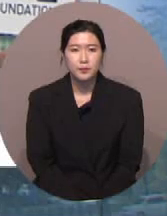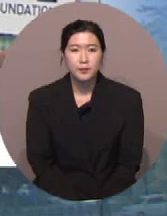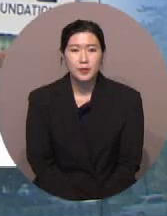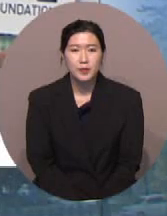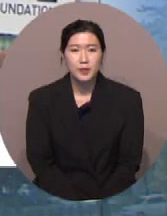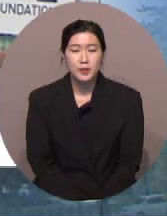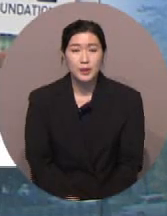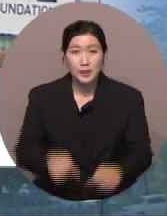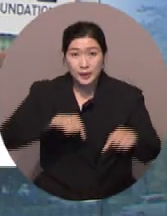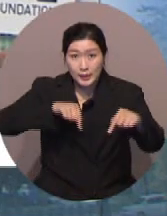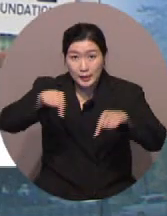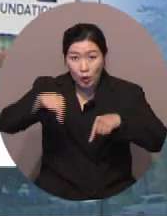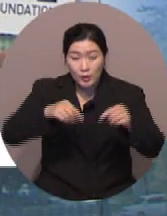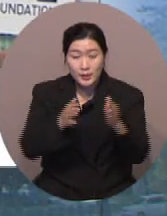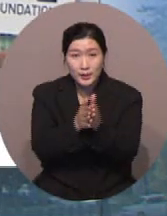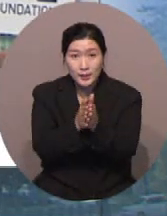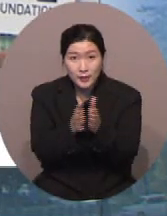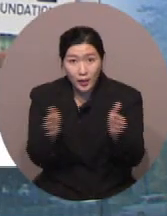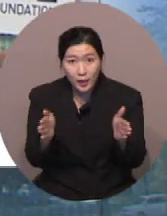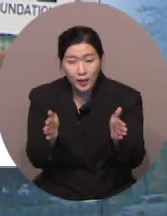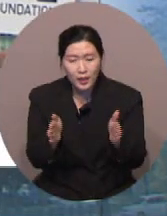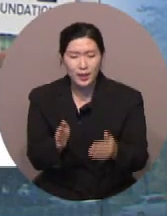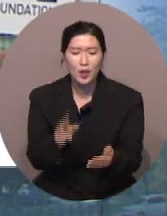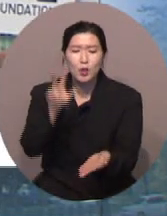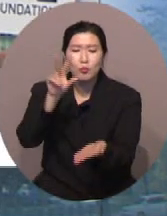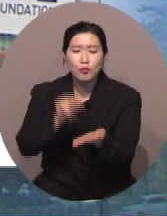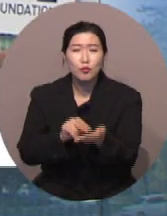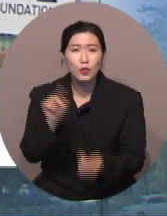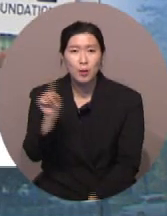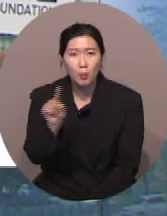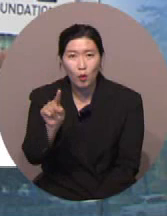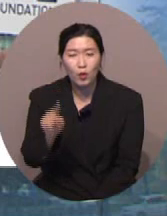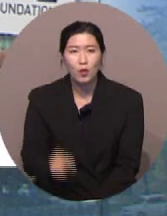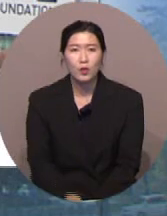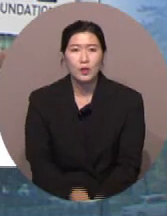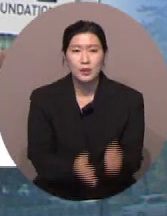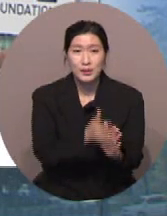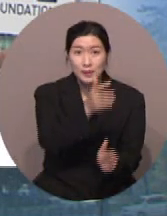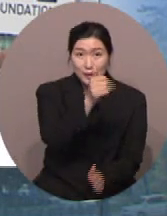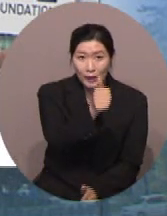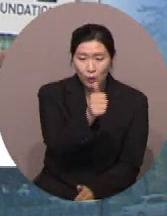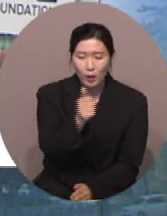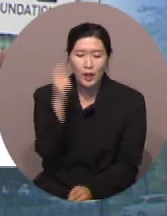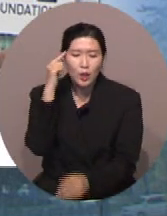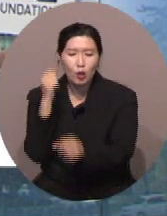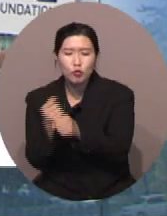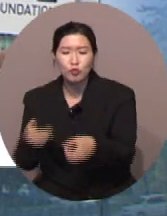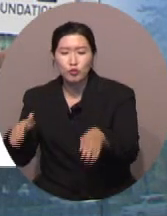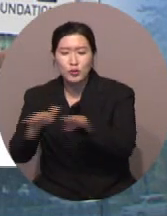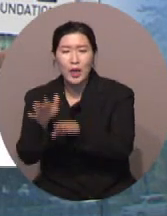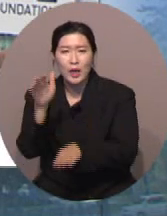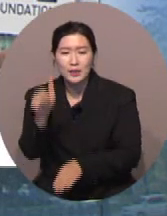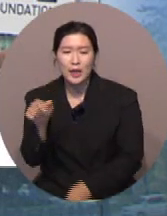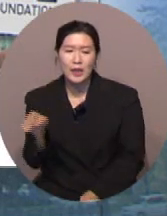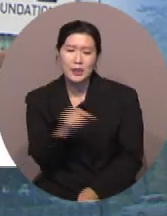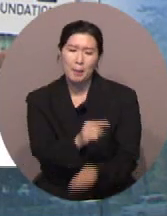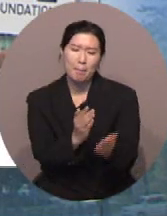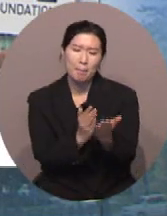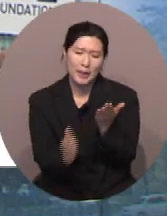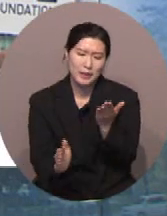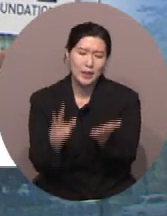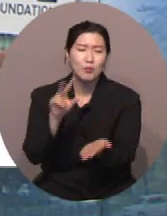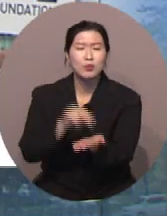민선 8개 출범 이후 대전충남 모두 치도 시 도지사가 산하기관 기 본 정 들의 거취 문제를 거론하고